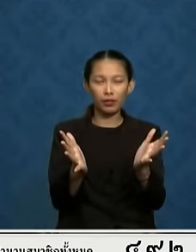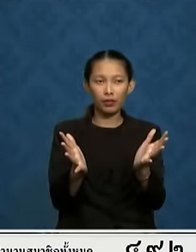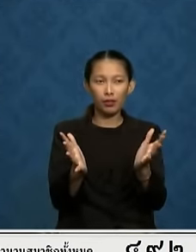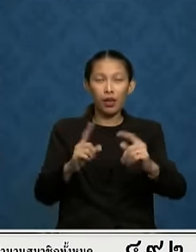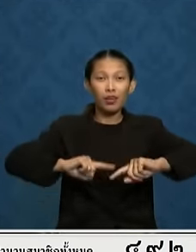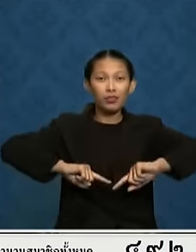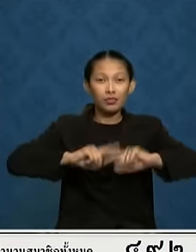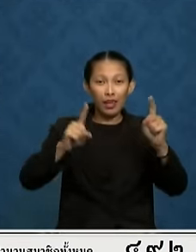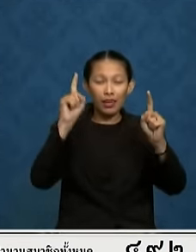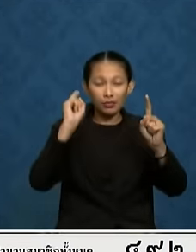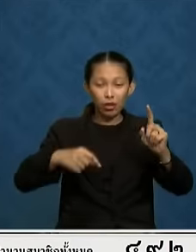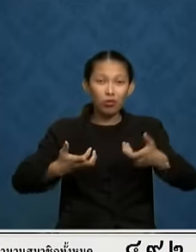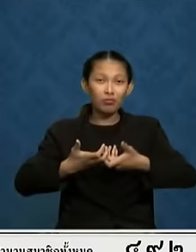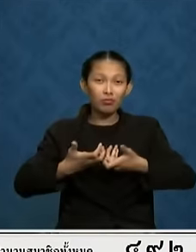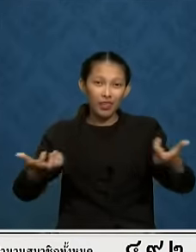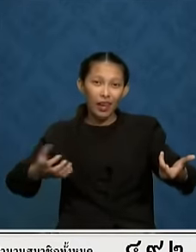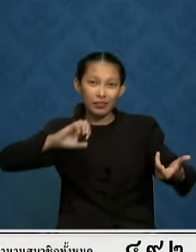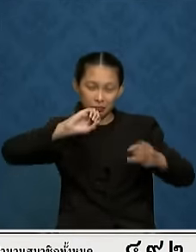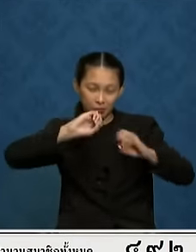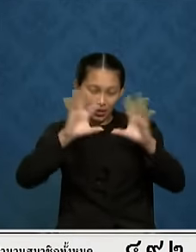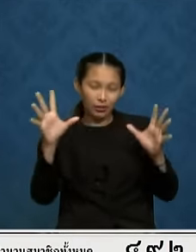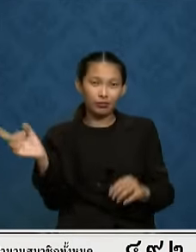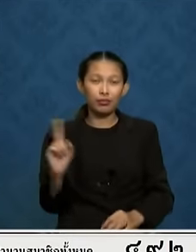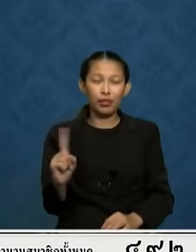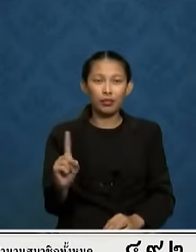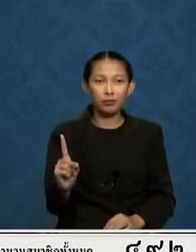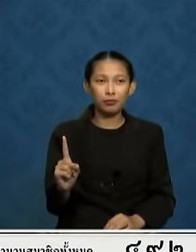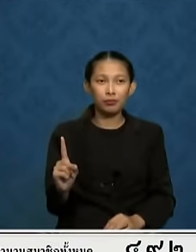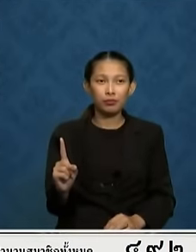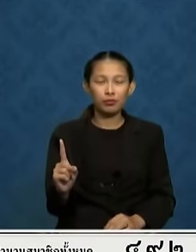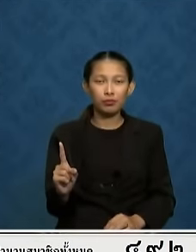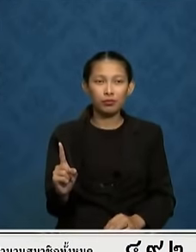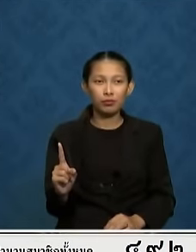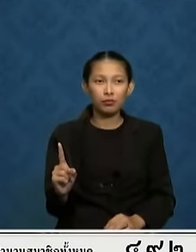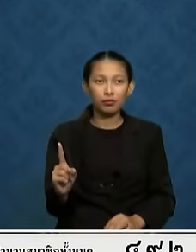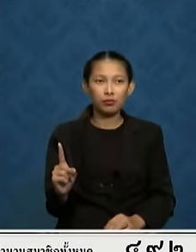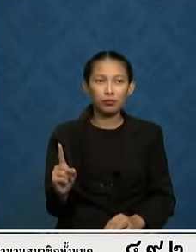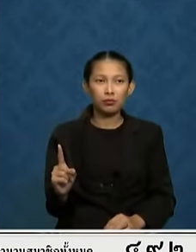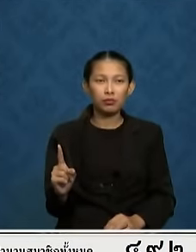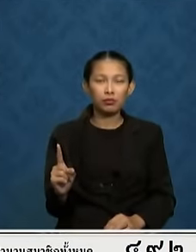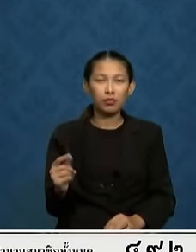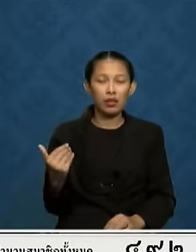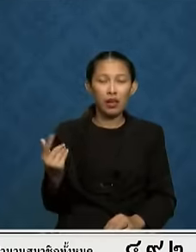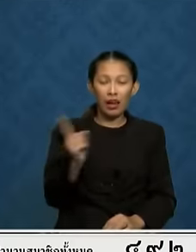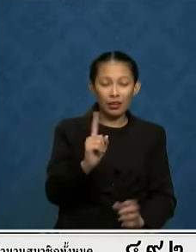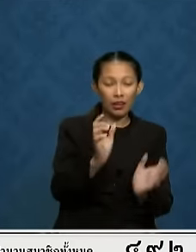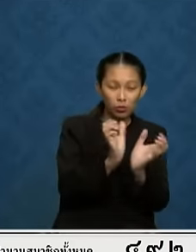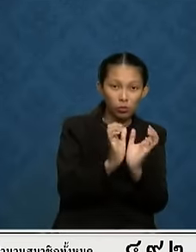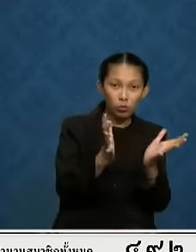แต่เราก็ต้องแยกออกมาให้มันชัดเจนครับว่าอะไรที่นิรโทษกรรม